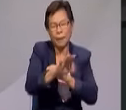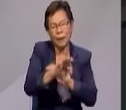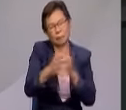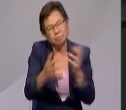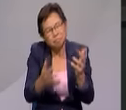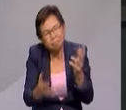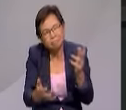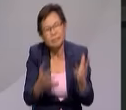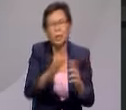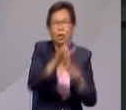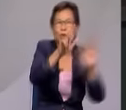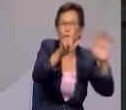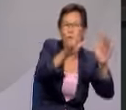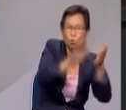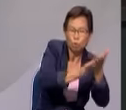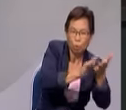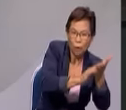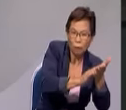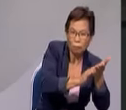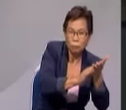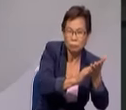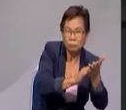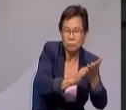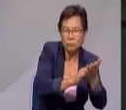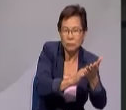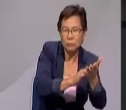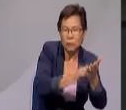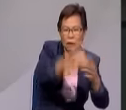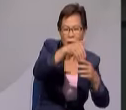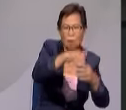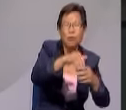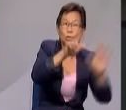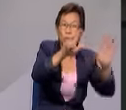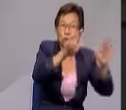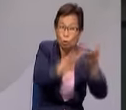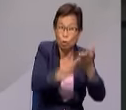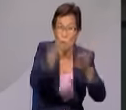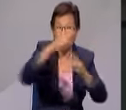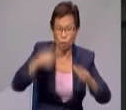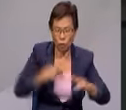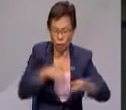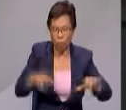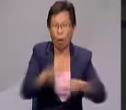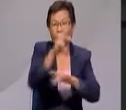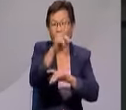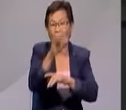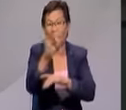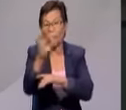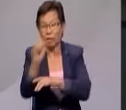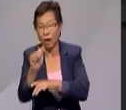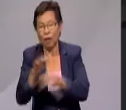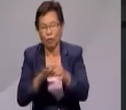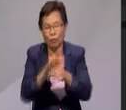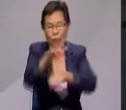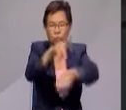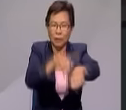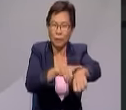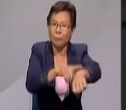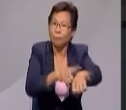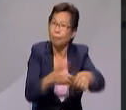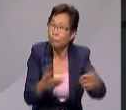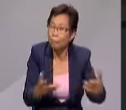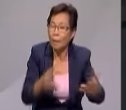dalam 7 buah sekolah untuk kita laksanakan kafa ini sepenuh masa.